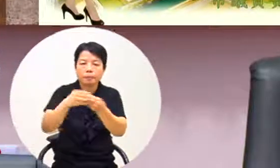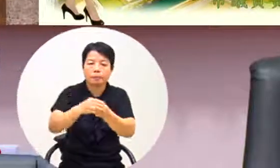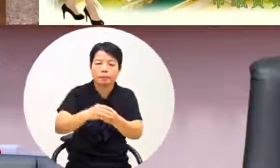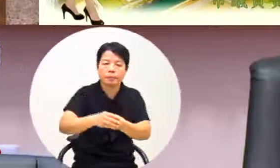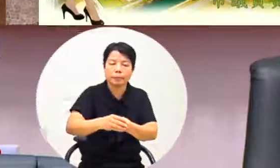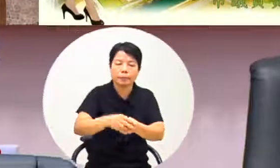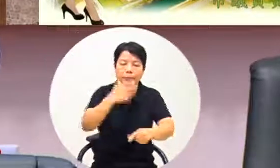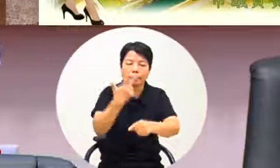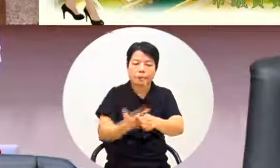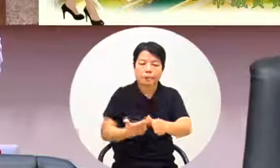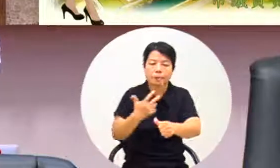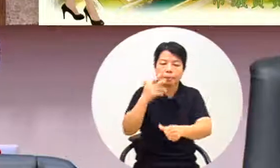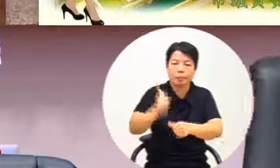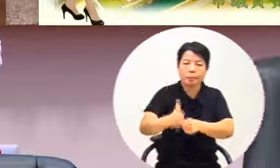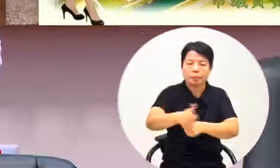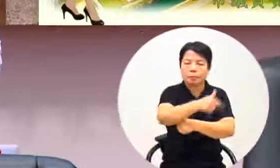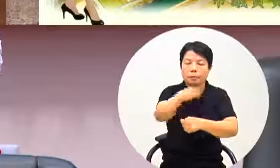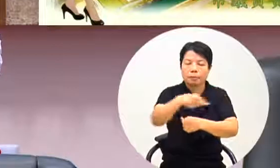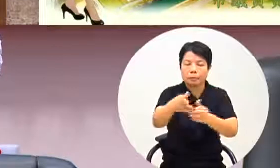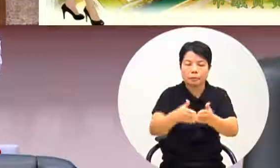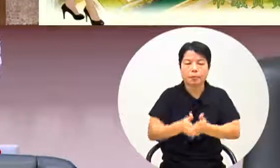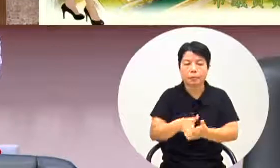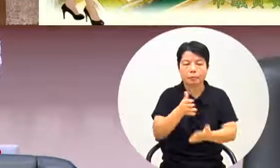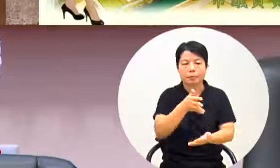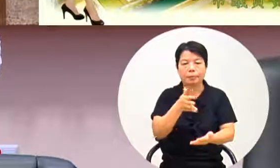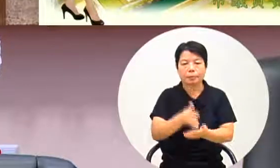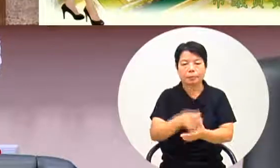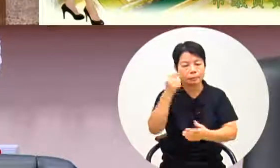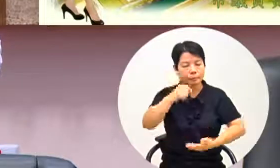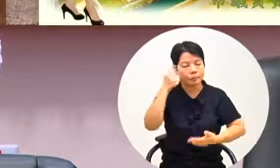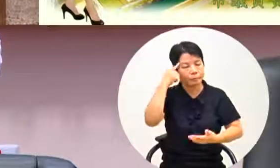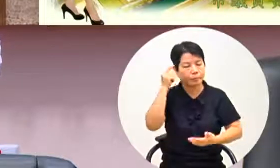蔽率的调整有什么样的意见。